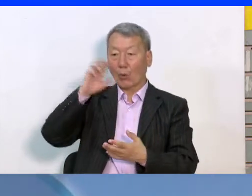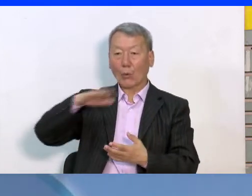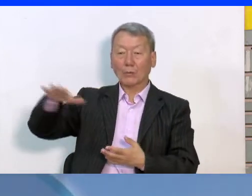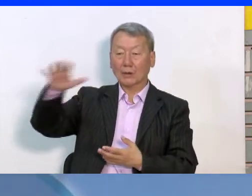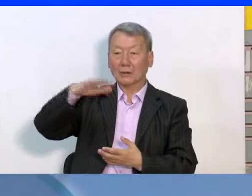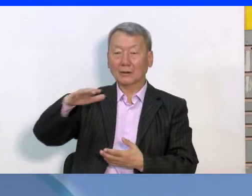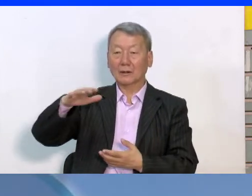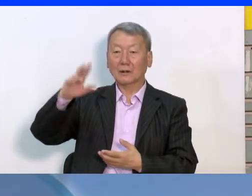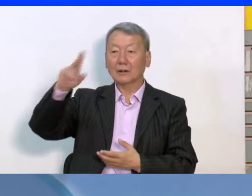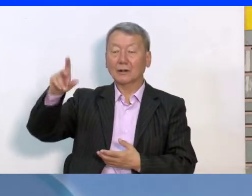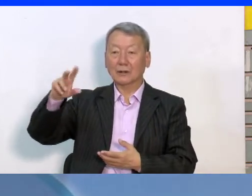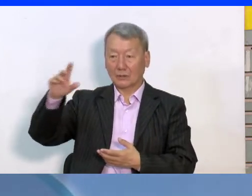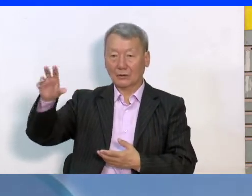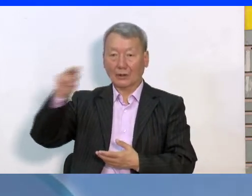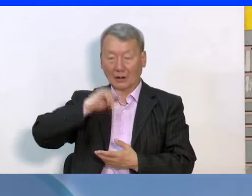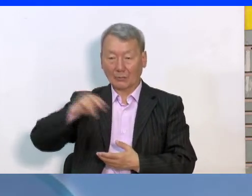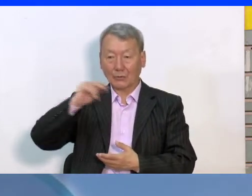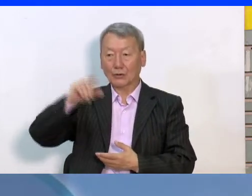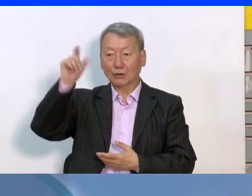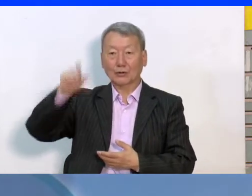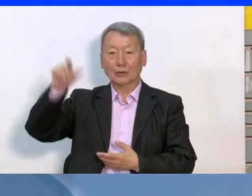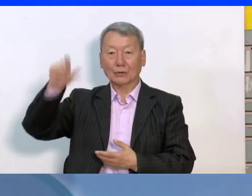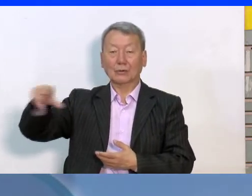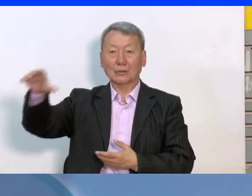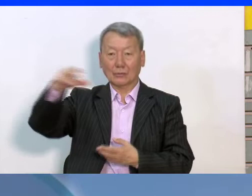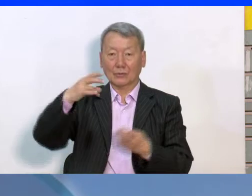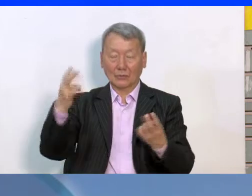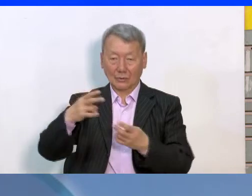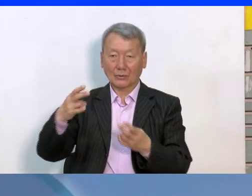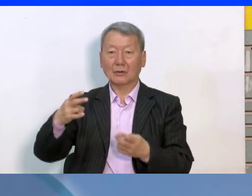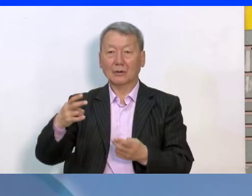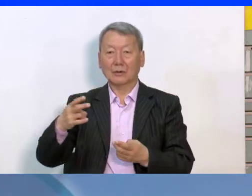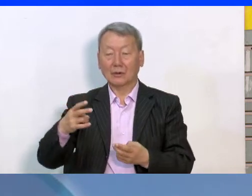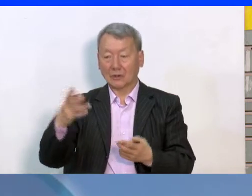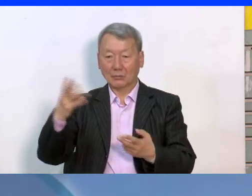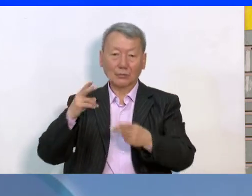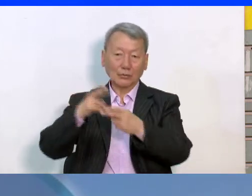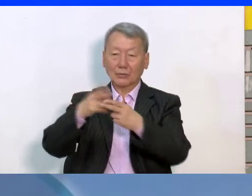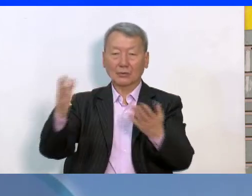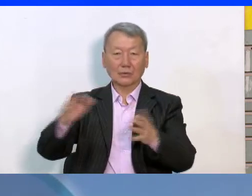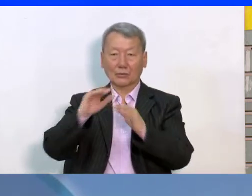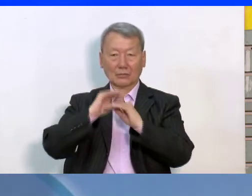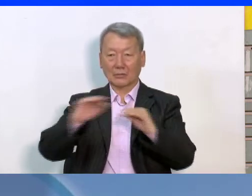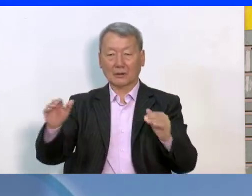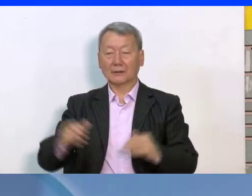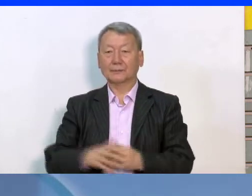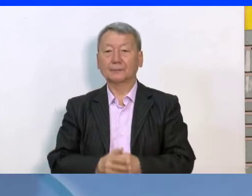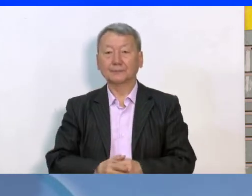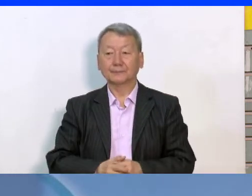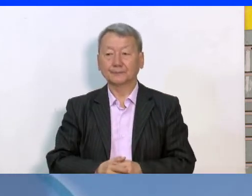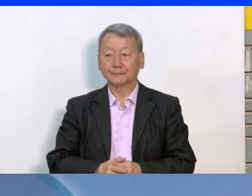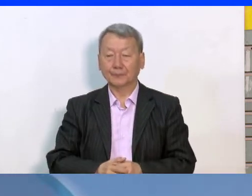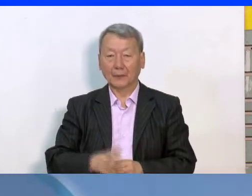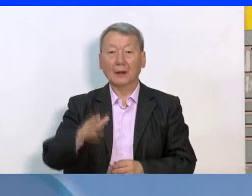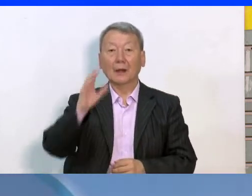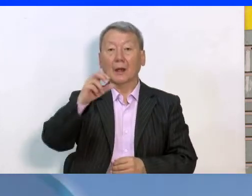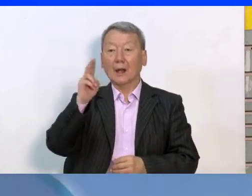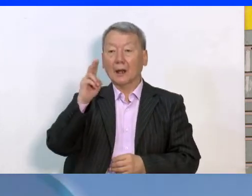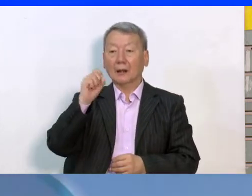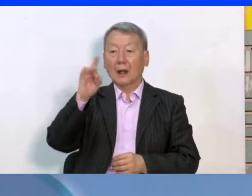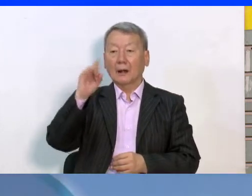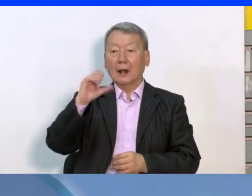баардык касапканалар иштеп атты. Элди эт менен камсыз кылуу боюнча эч кандай үзгүлтүк болгон жок. Рахмат. Кара Суу